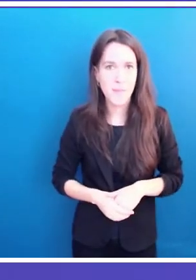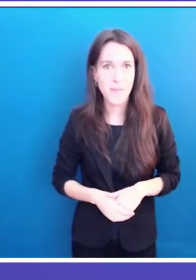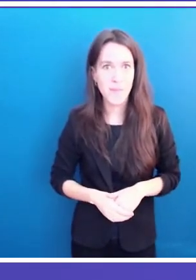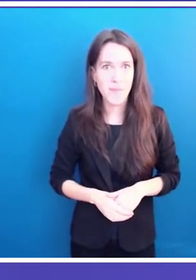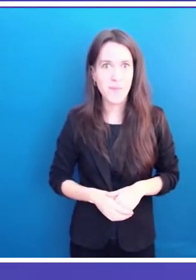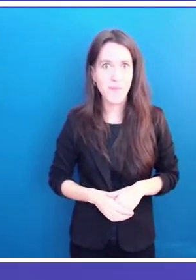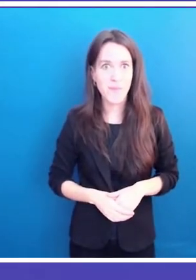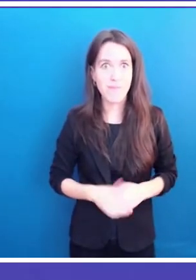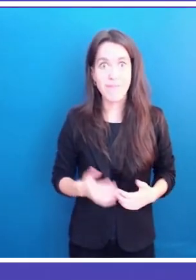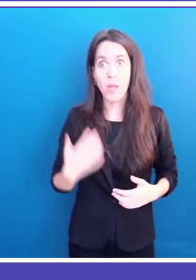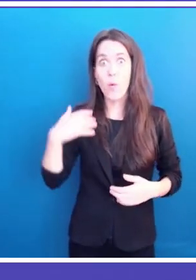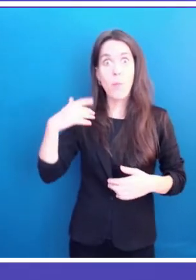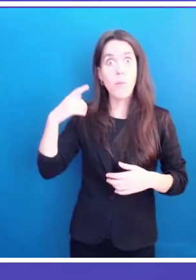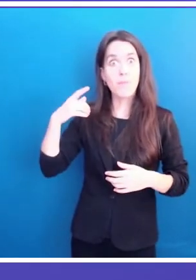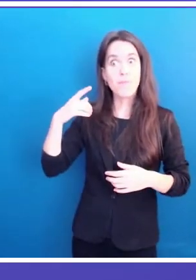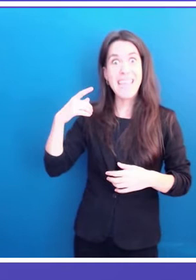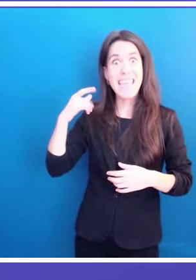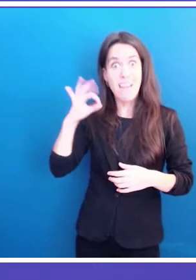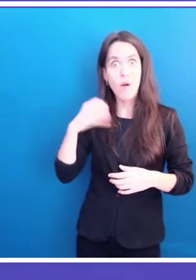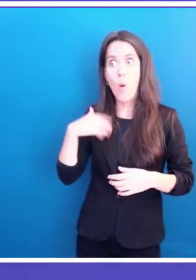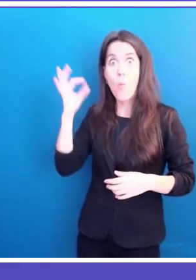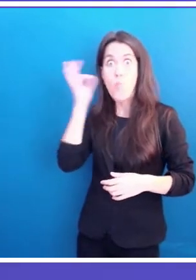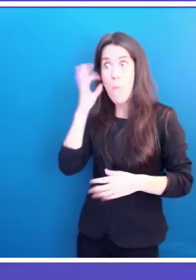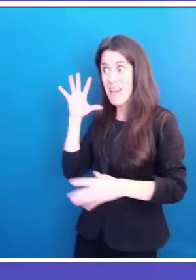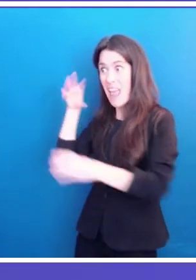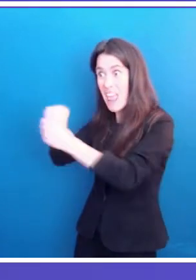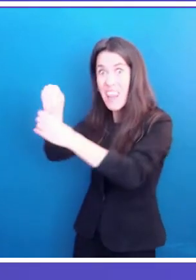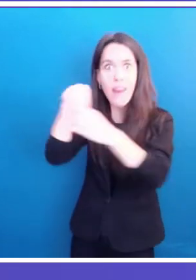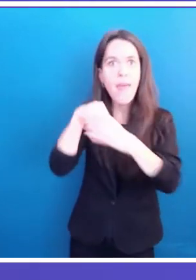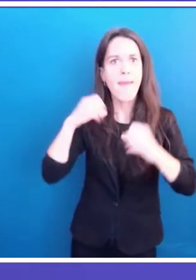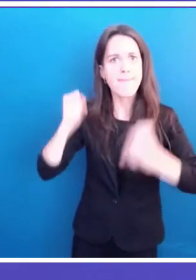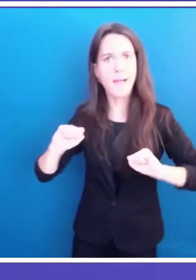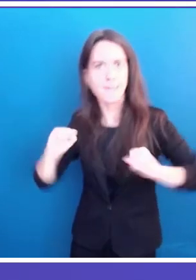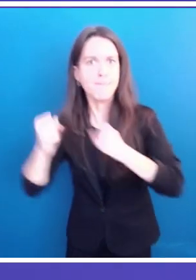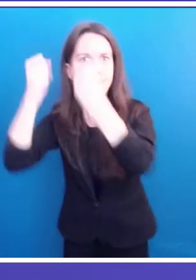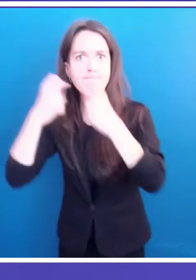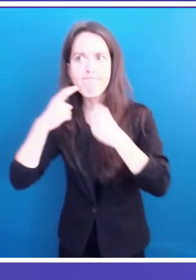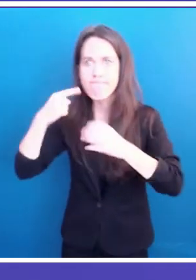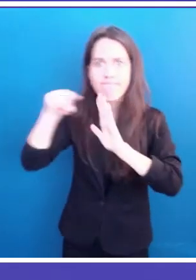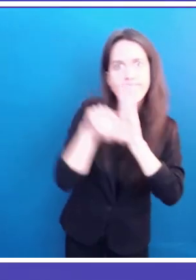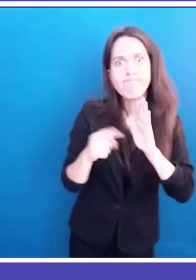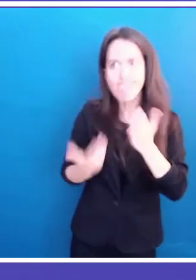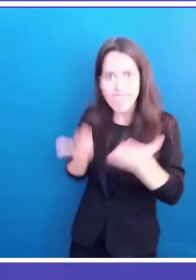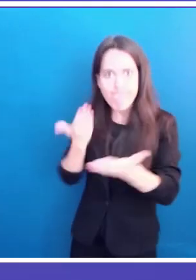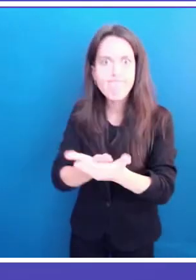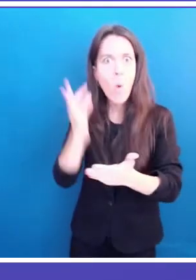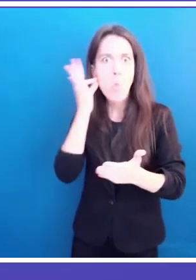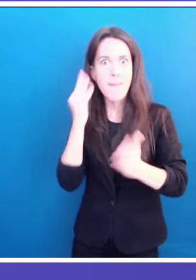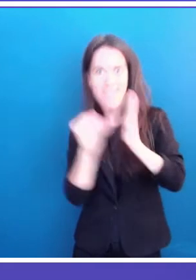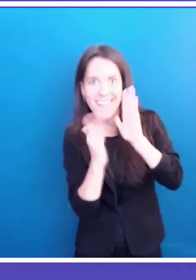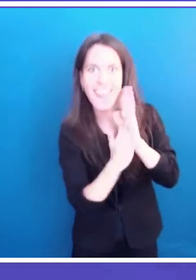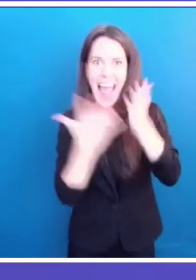إلى تأثير على وضع المرأة. التمثيل السياسي للنساء أيضا هو